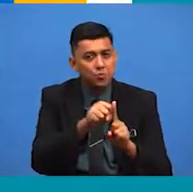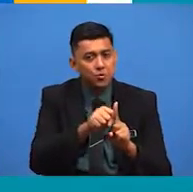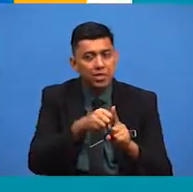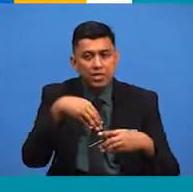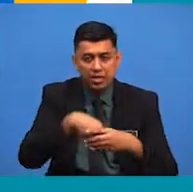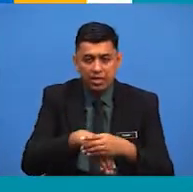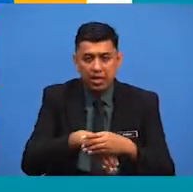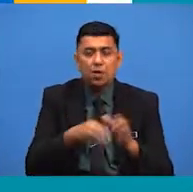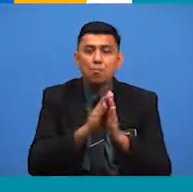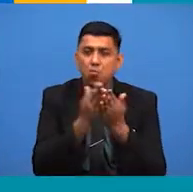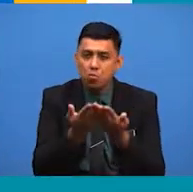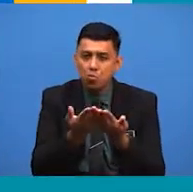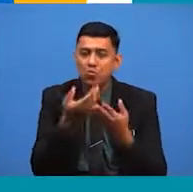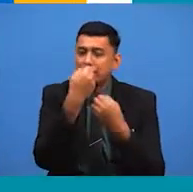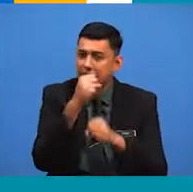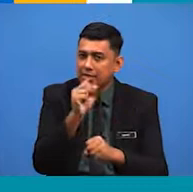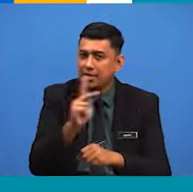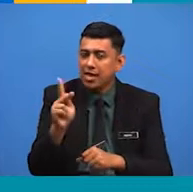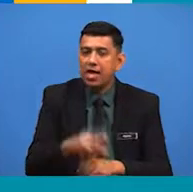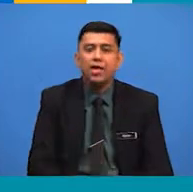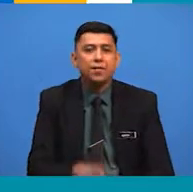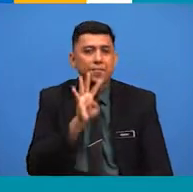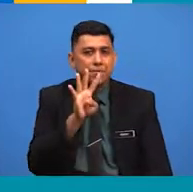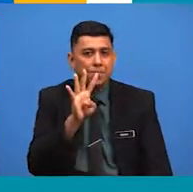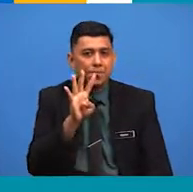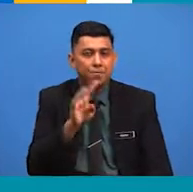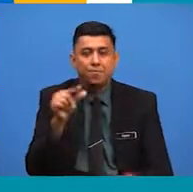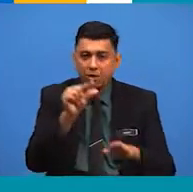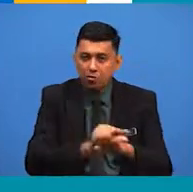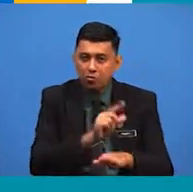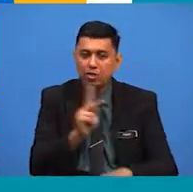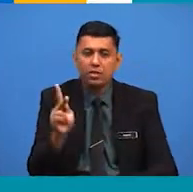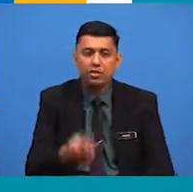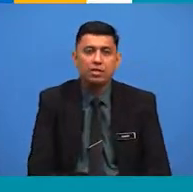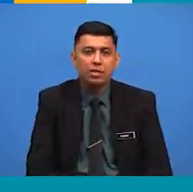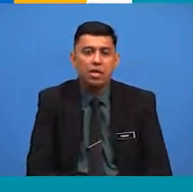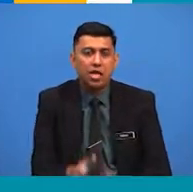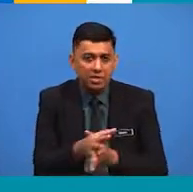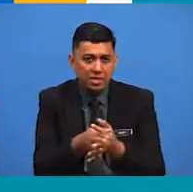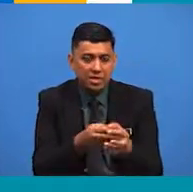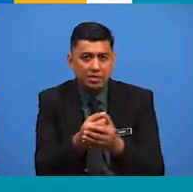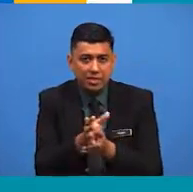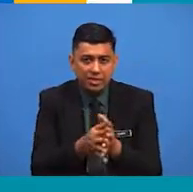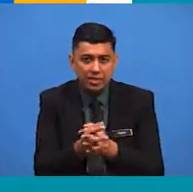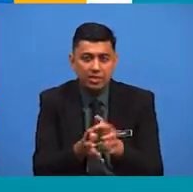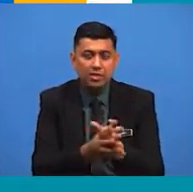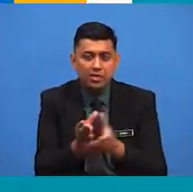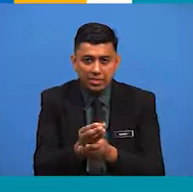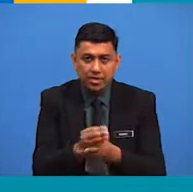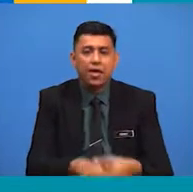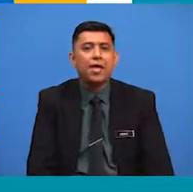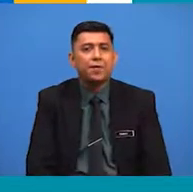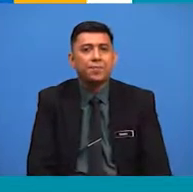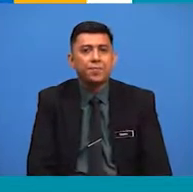buku yang disediakan. Keempat, menggunakan pensanitasi tangan atau hand